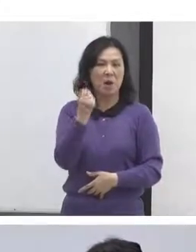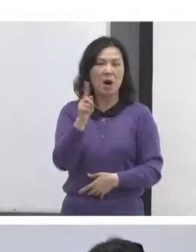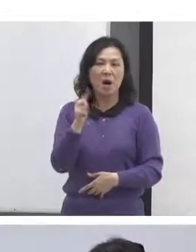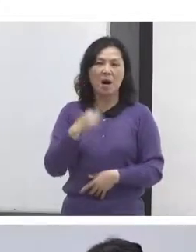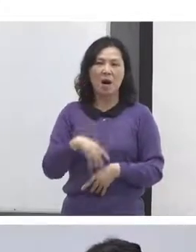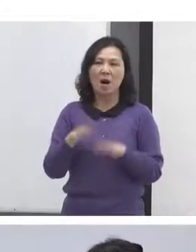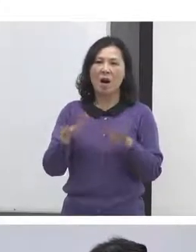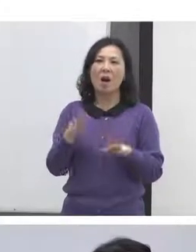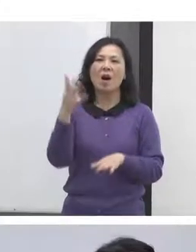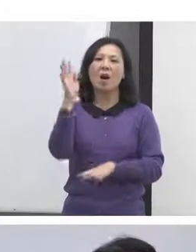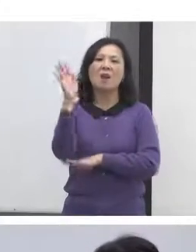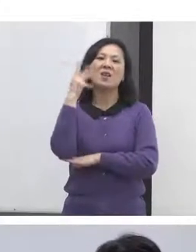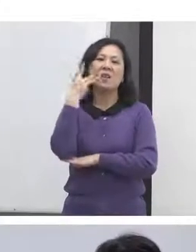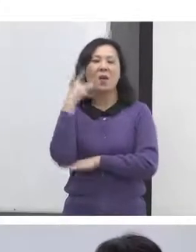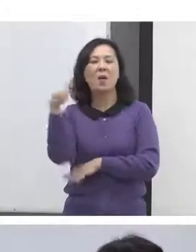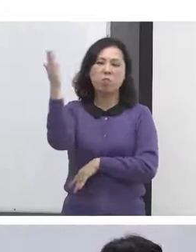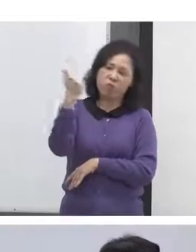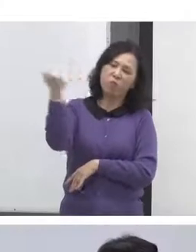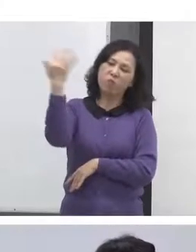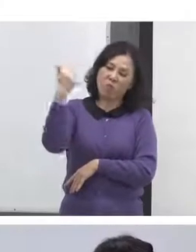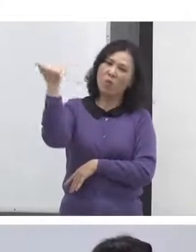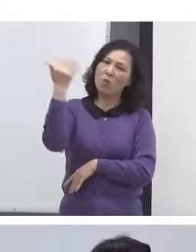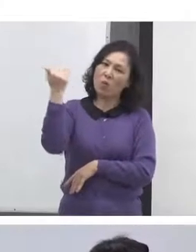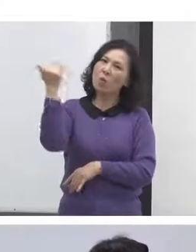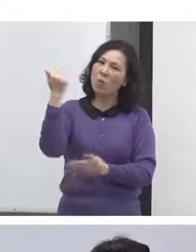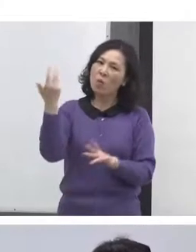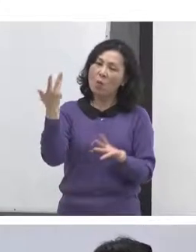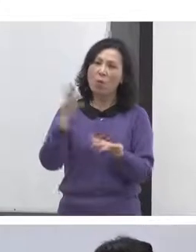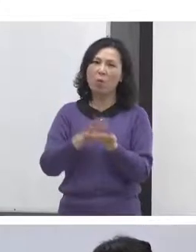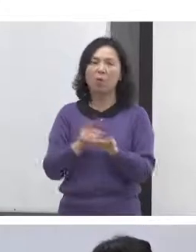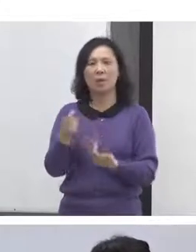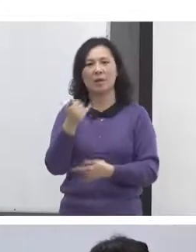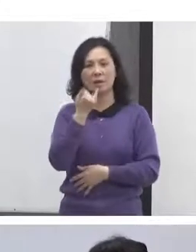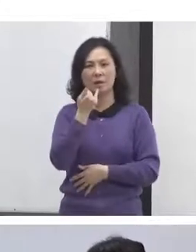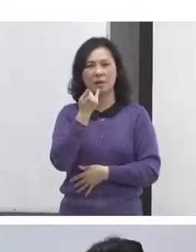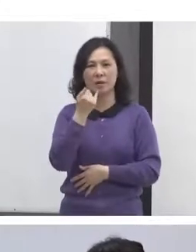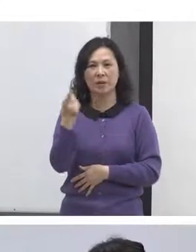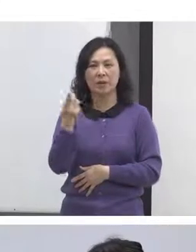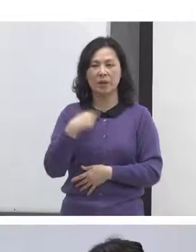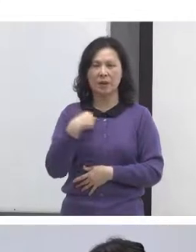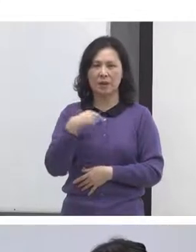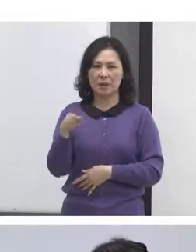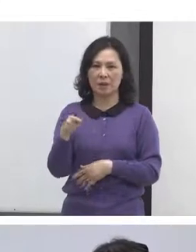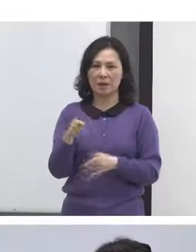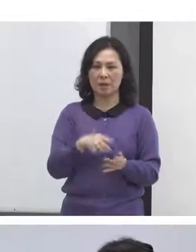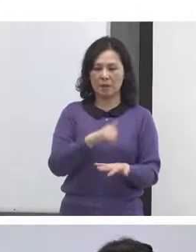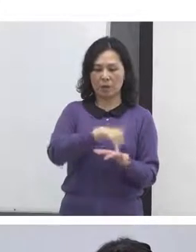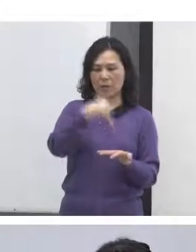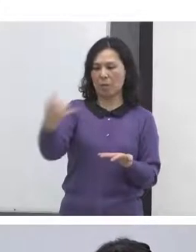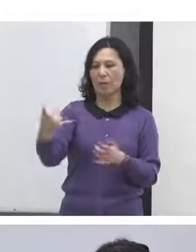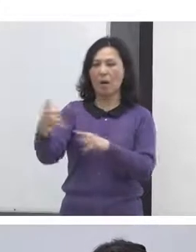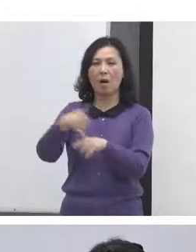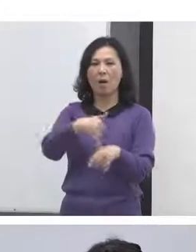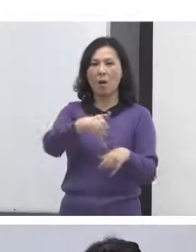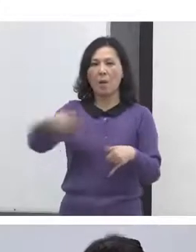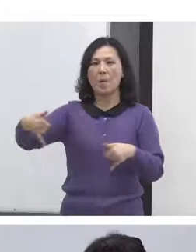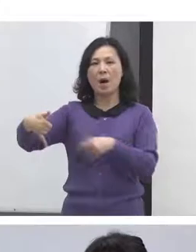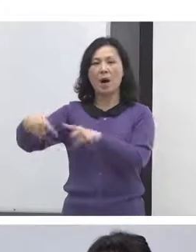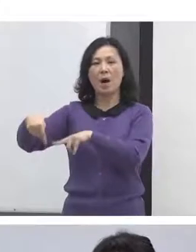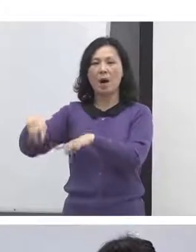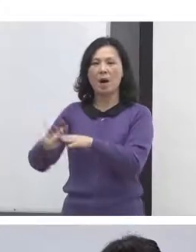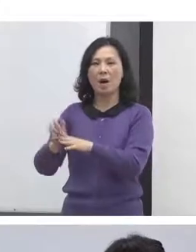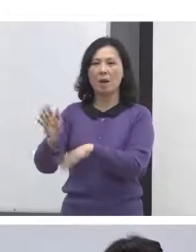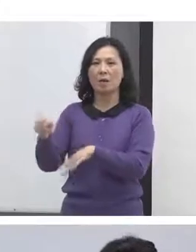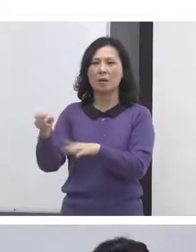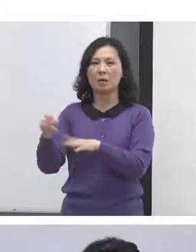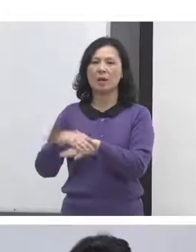政治的语言，他其实有可能就很容易跳到这些政治组织这一边。好，那可能就有一种字叫做